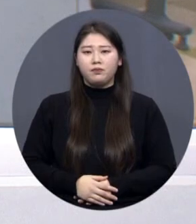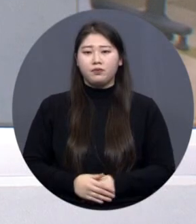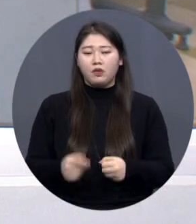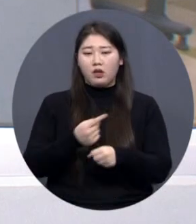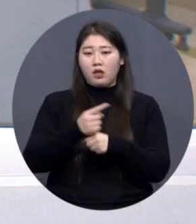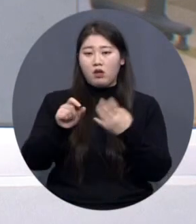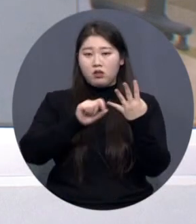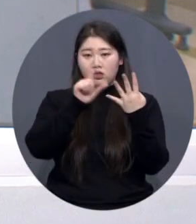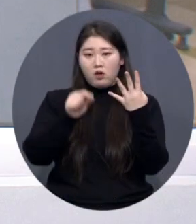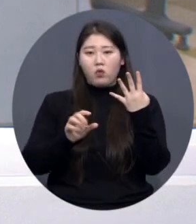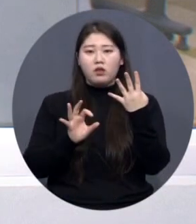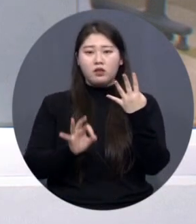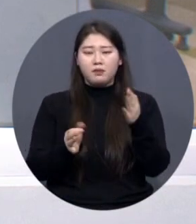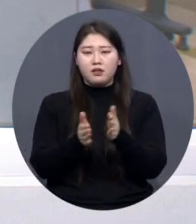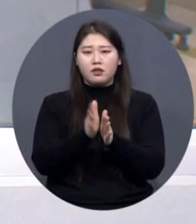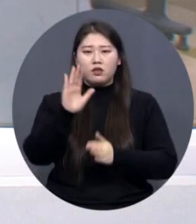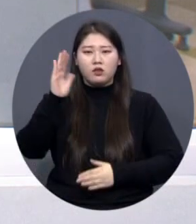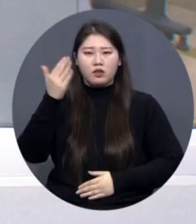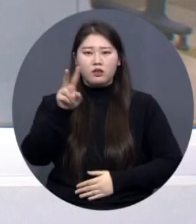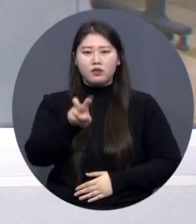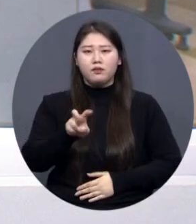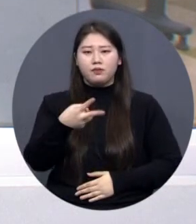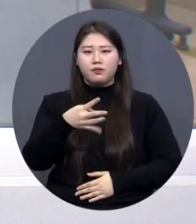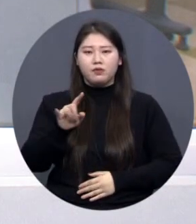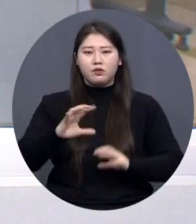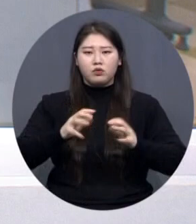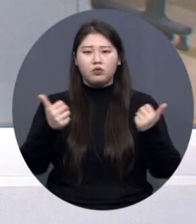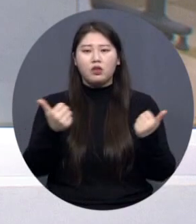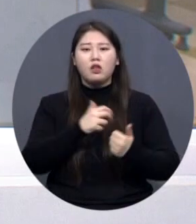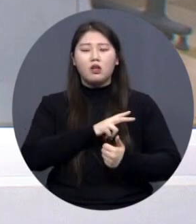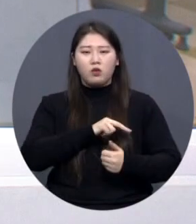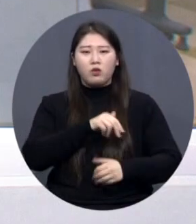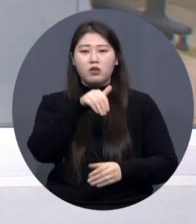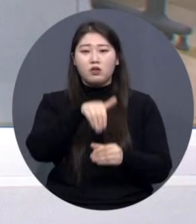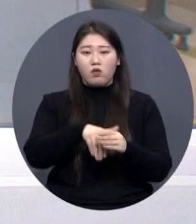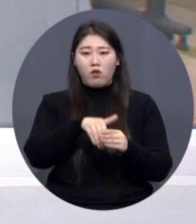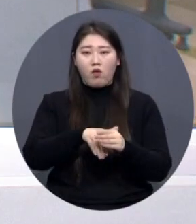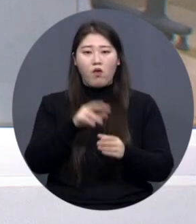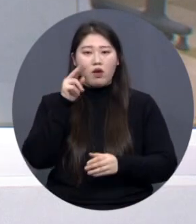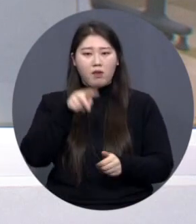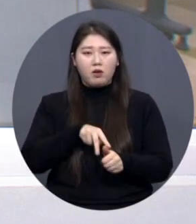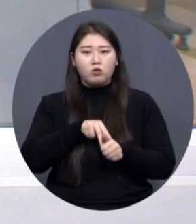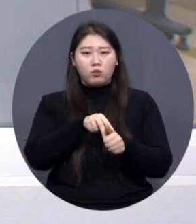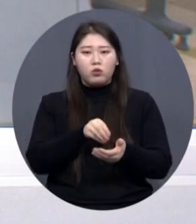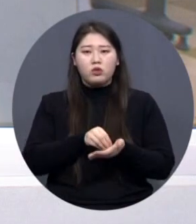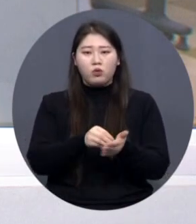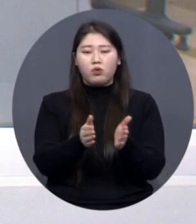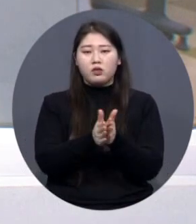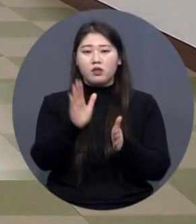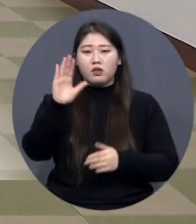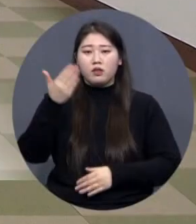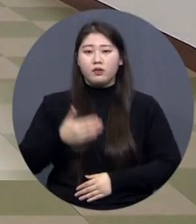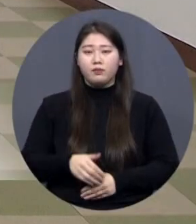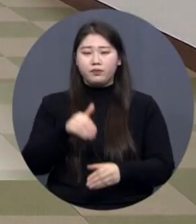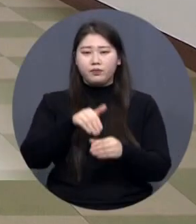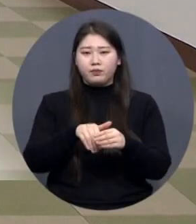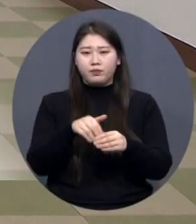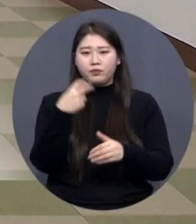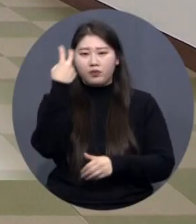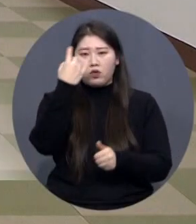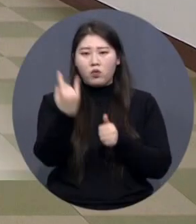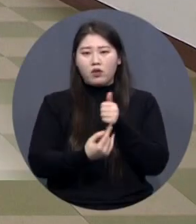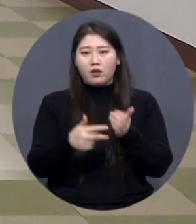내년 4월 10일 시대에는 제 22대 국회의원 선거의 예비 후보 등록이 시작됐습니다 제주도 선거관리위원회에